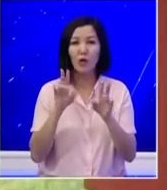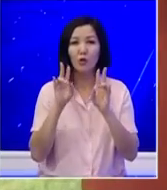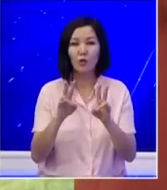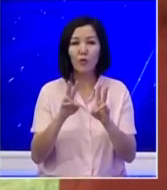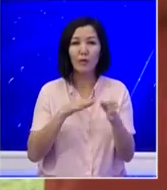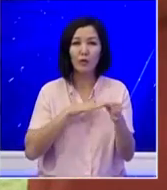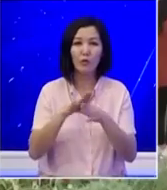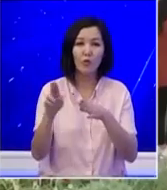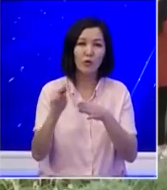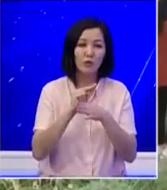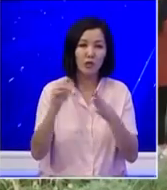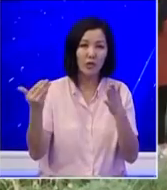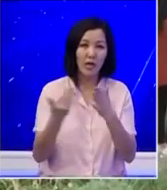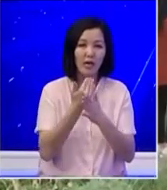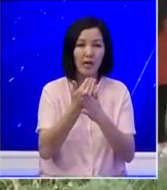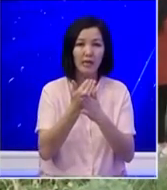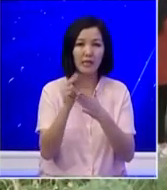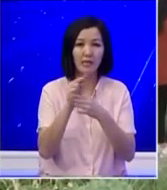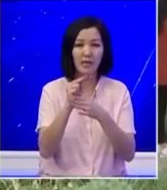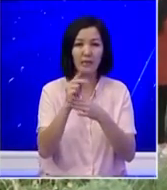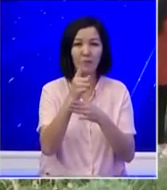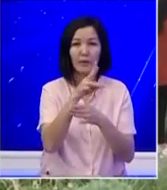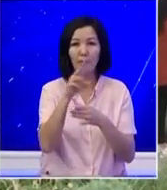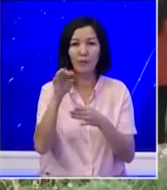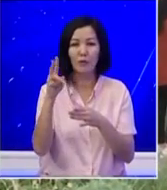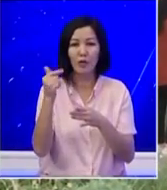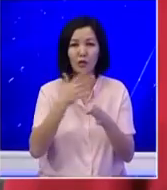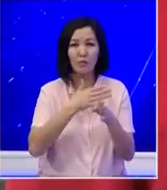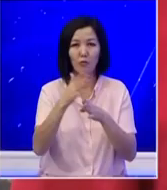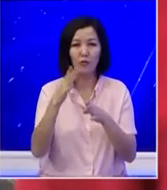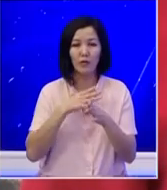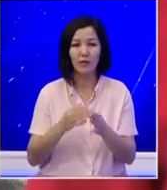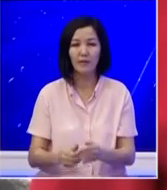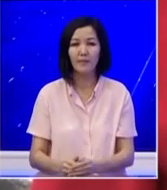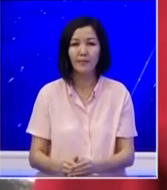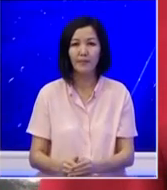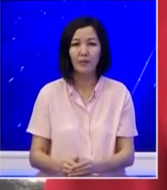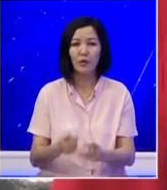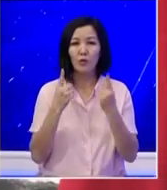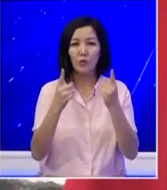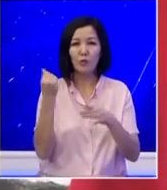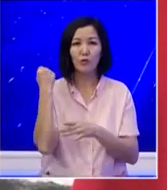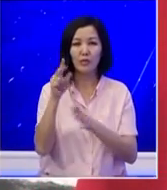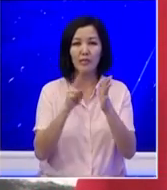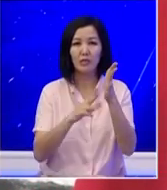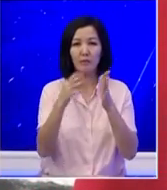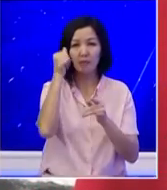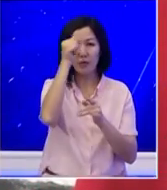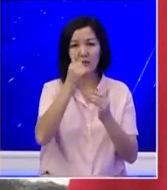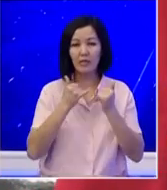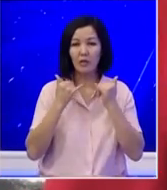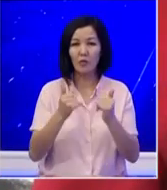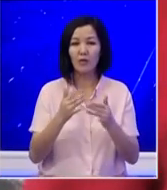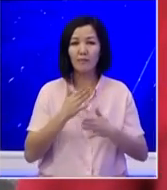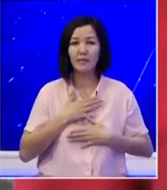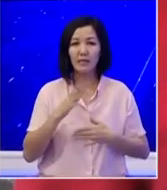биыл толық жаңартылмақ. Оған 1 миллион теңге қаражат бөлінді. Ол жеңістің 75 жылдығына орай біздің